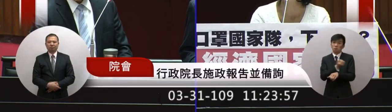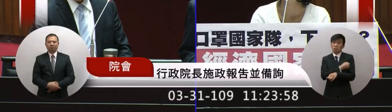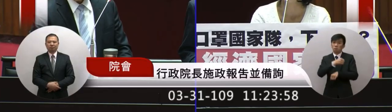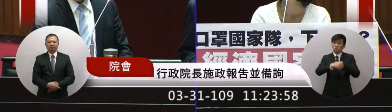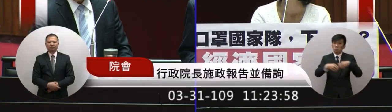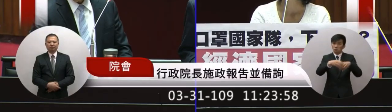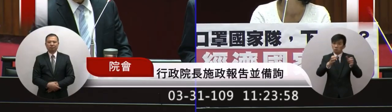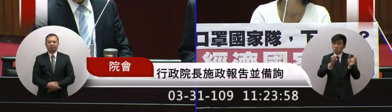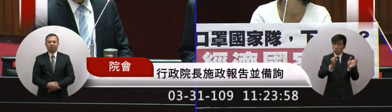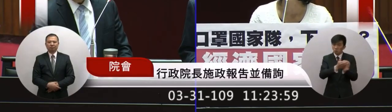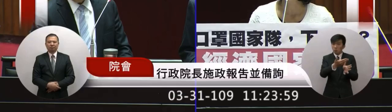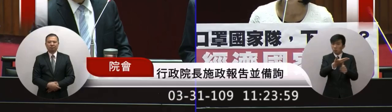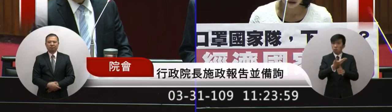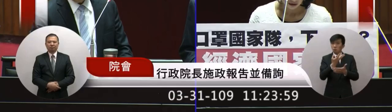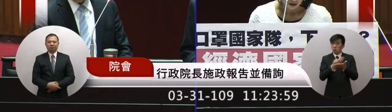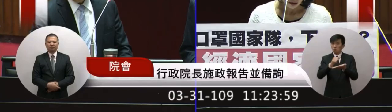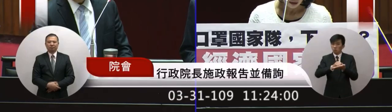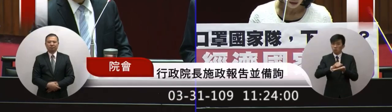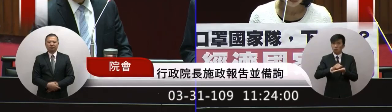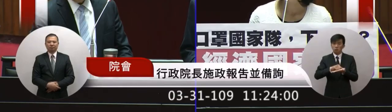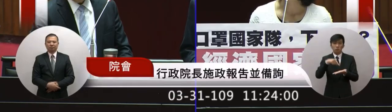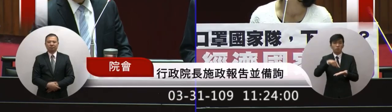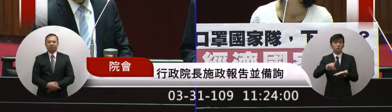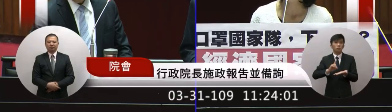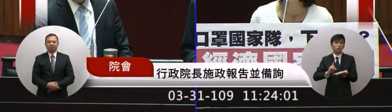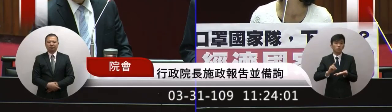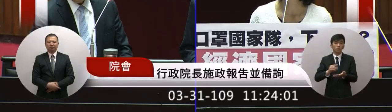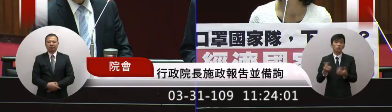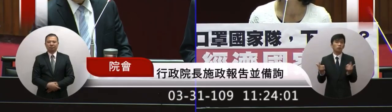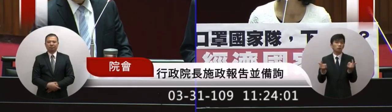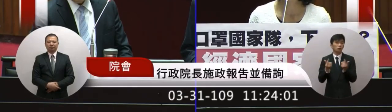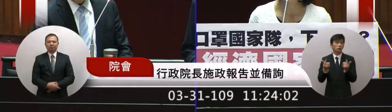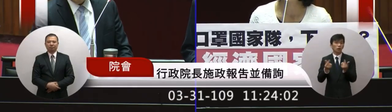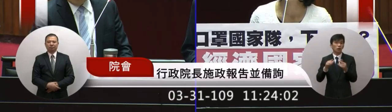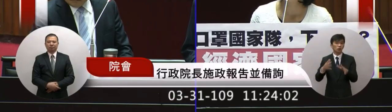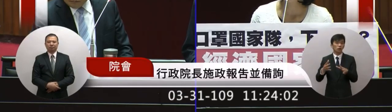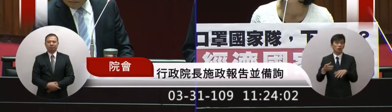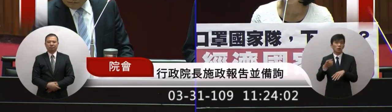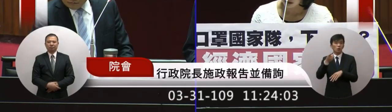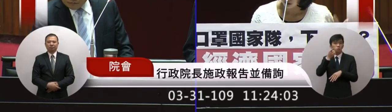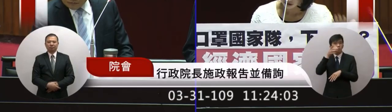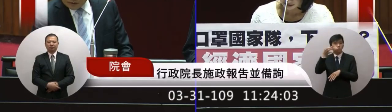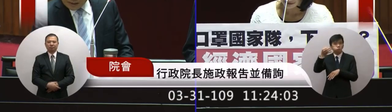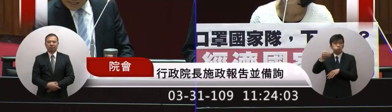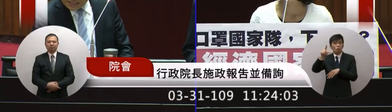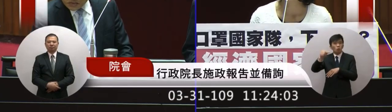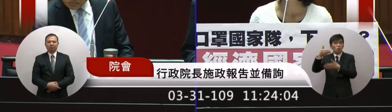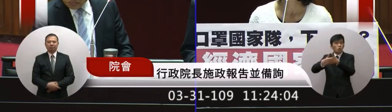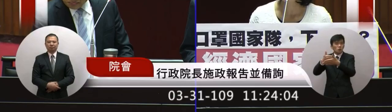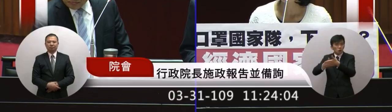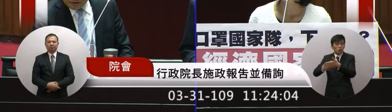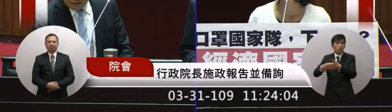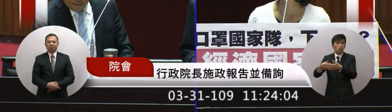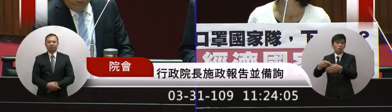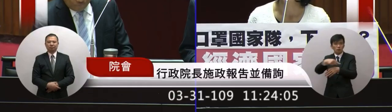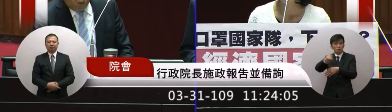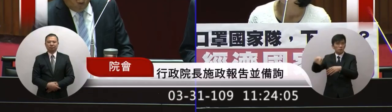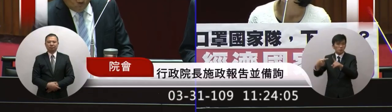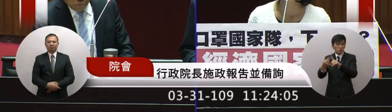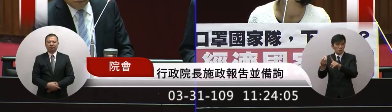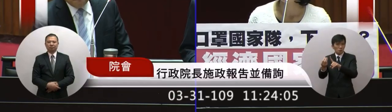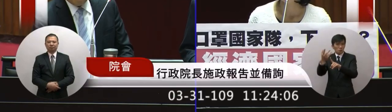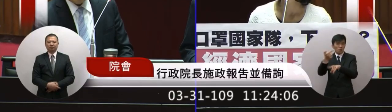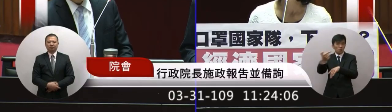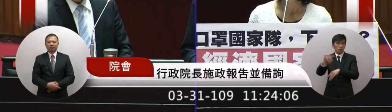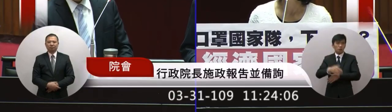一个数字哦，就是不论是放无薪假，或者是我们现在讲的减班休息的人口是增加的，失业率如果